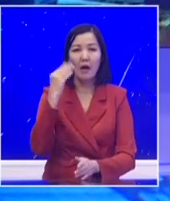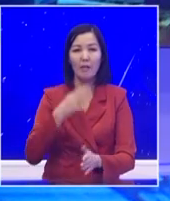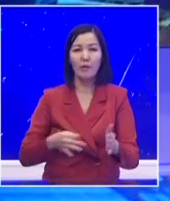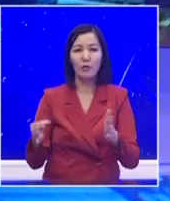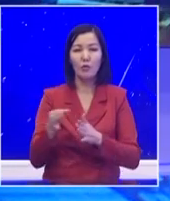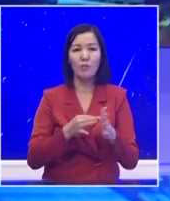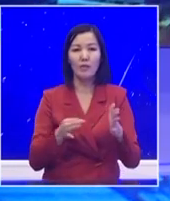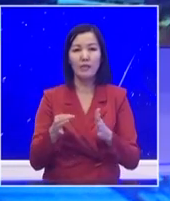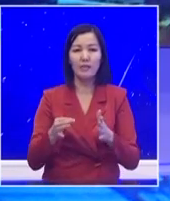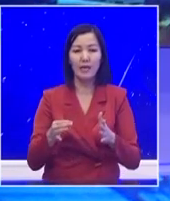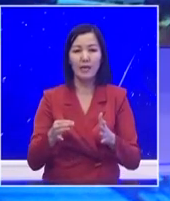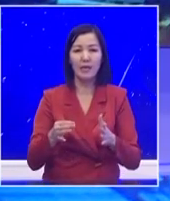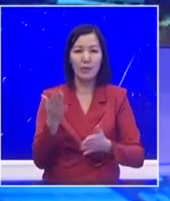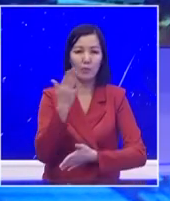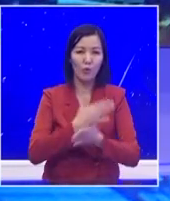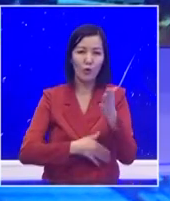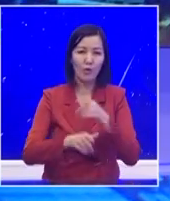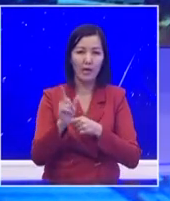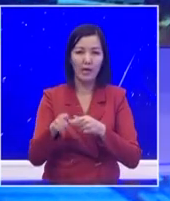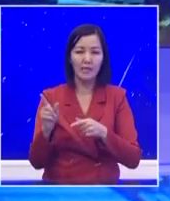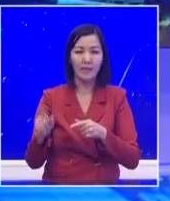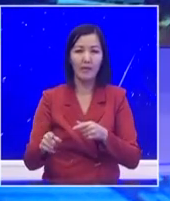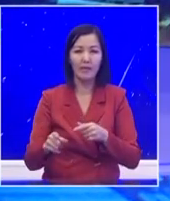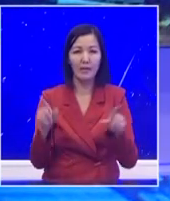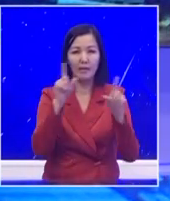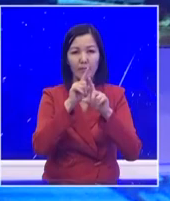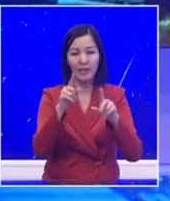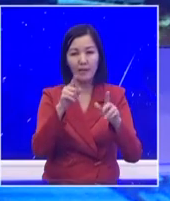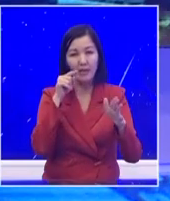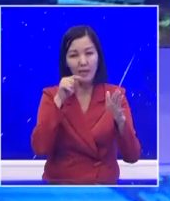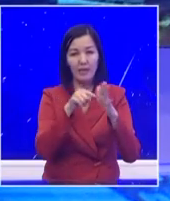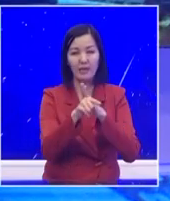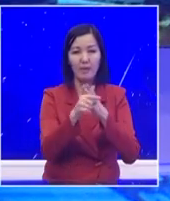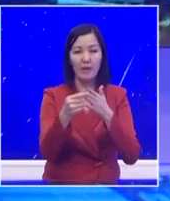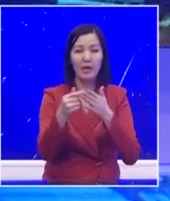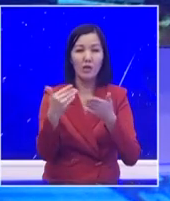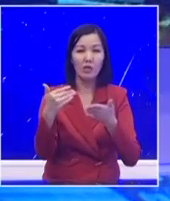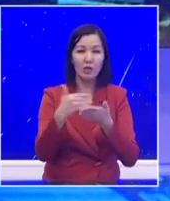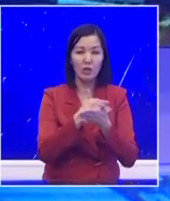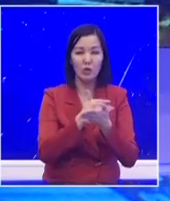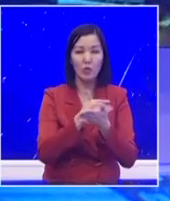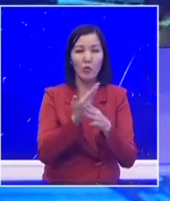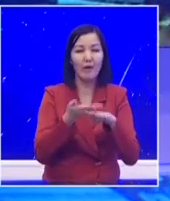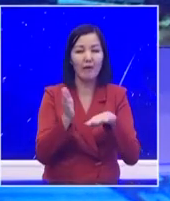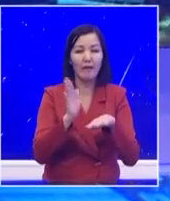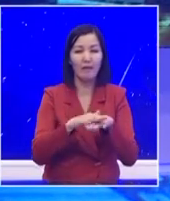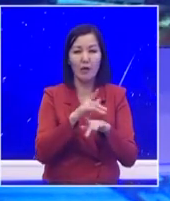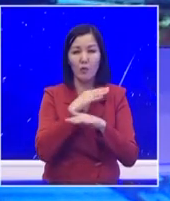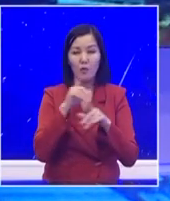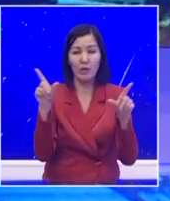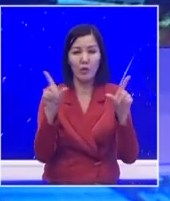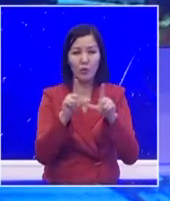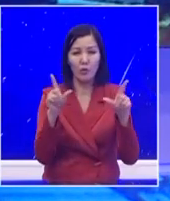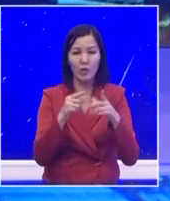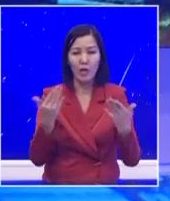Облысымызда арбаға таңылған мүгедек азаматтардың кейбір мекемеге кіріп шығуы қиындаған. Мәселен, Талдықорған орталығындағы көптеген дүкендер мен